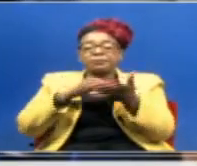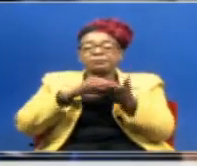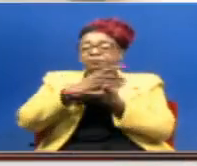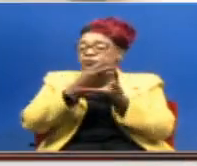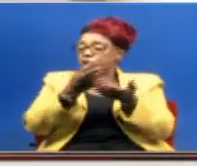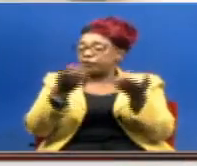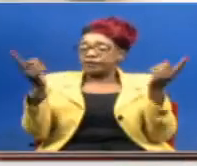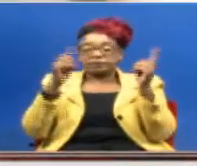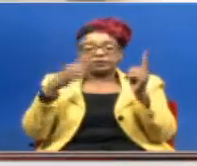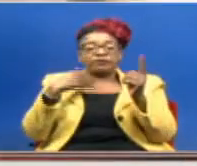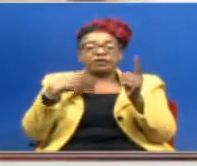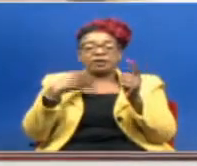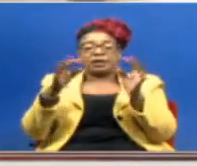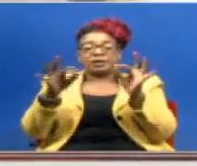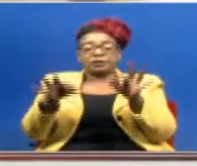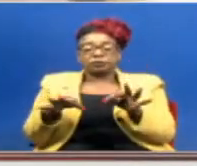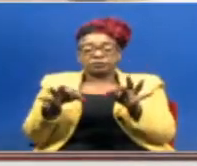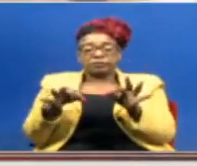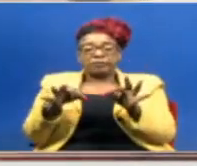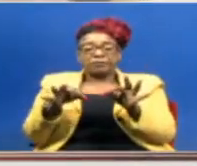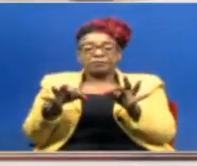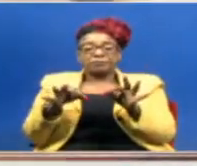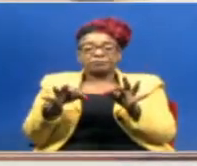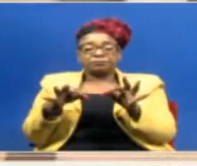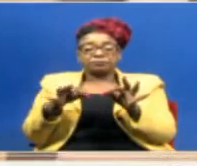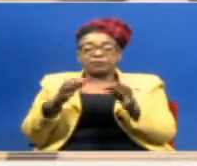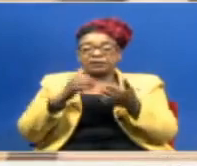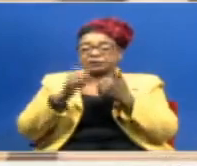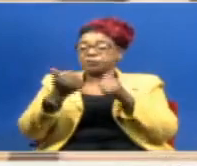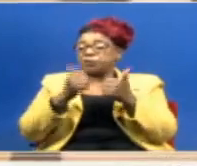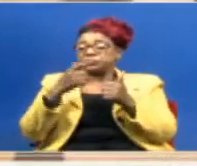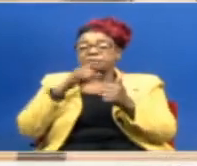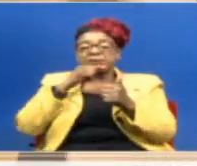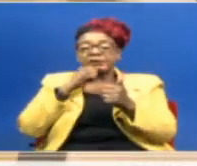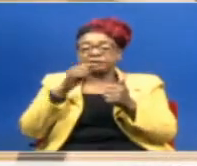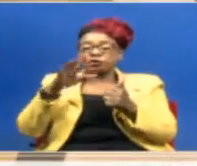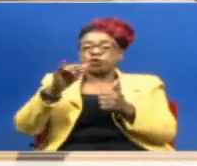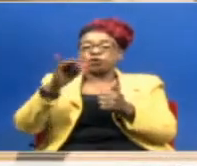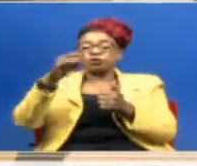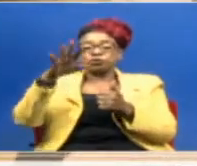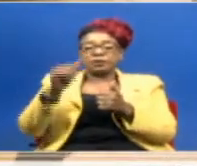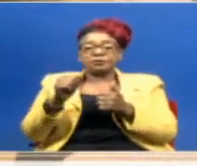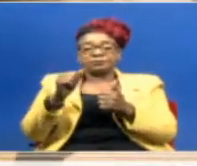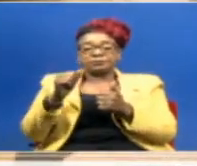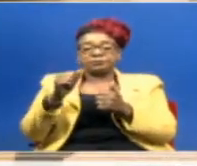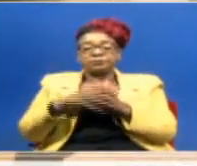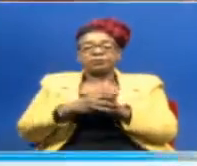County. Nikidunda dunda nyugani, ni mwanaspoti Joshua Makori.